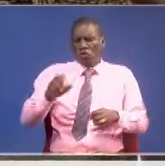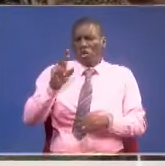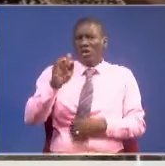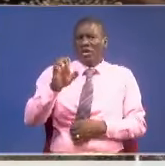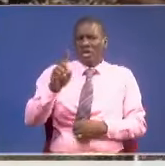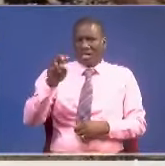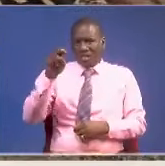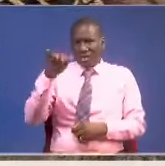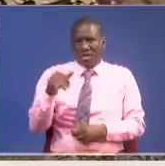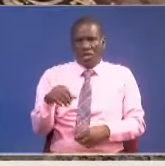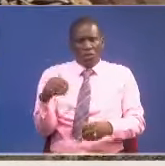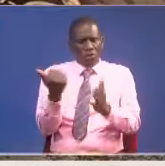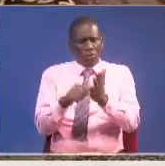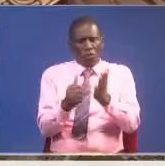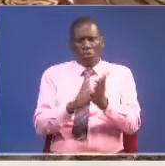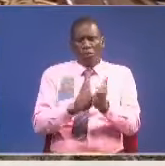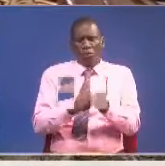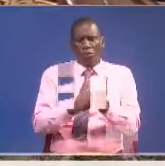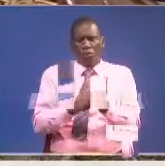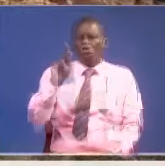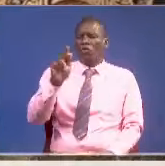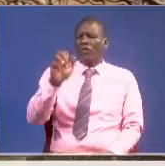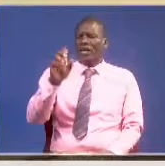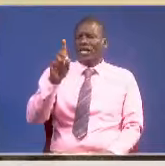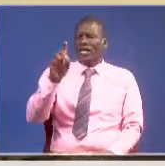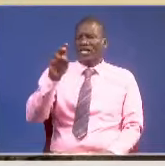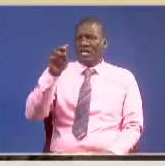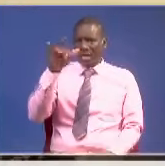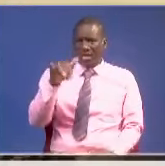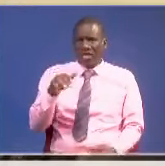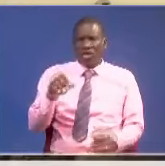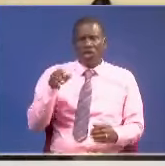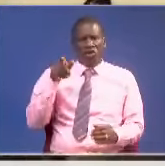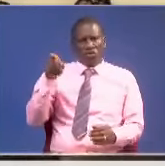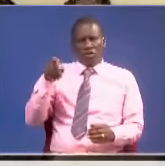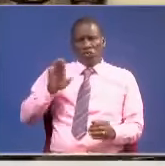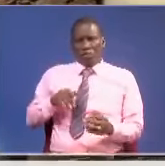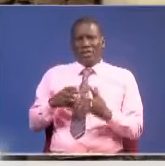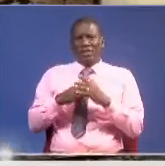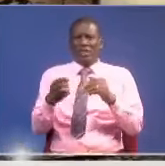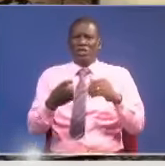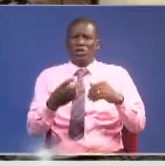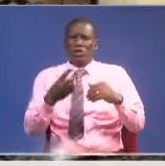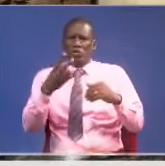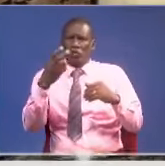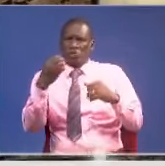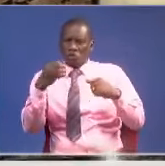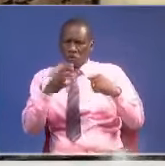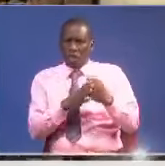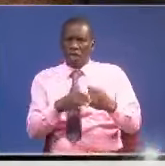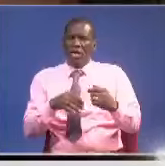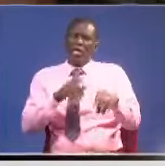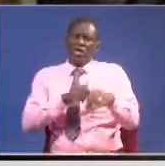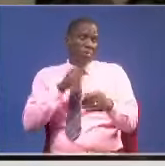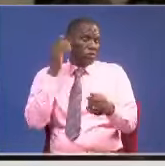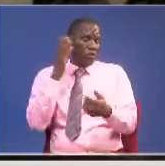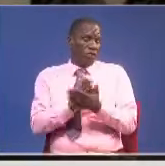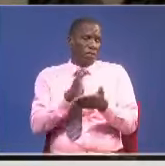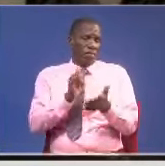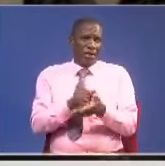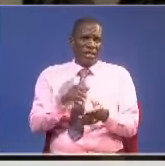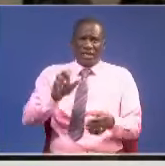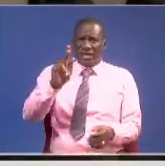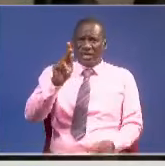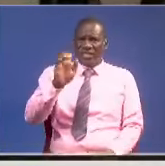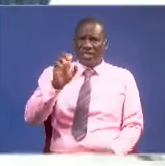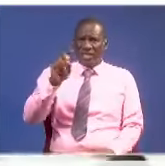Safari ya matatizo ya figo kwa Triza ilianza mwaka 2009 ambapo iligunduliwa kuwa figo yake ilikuwa imeshindwa